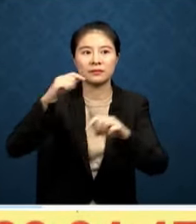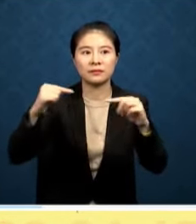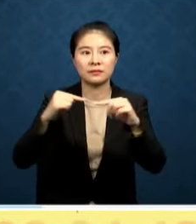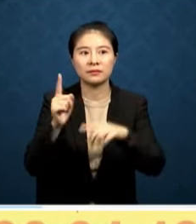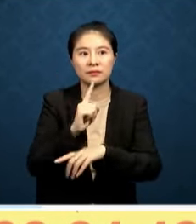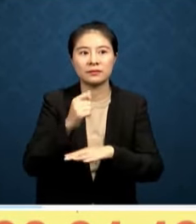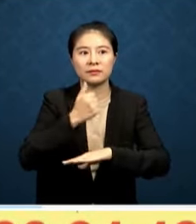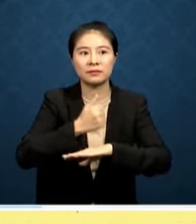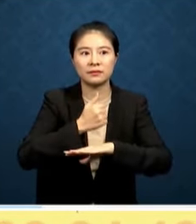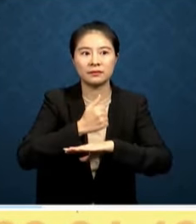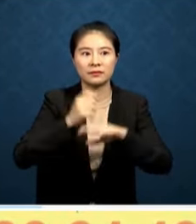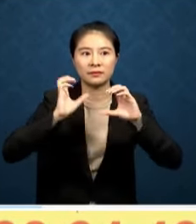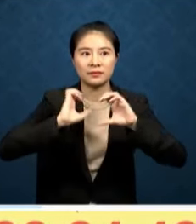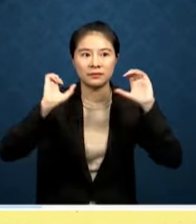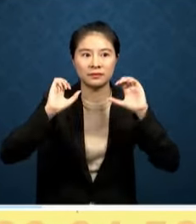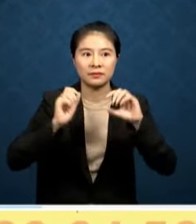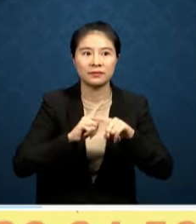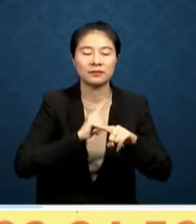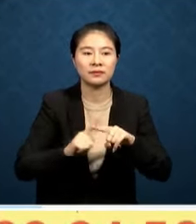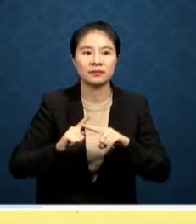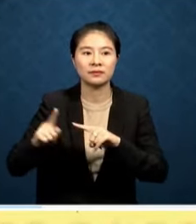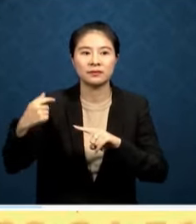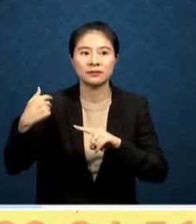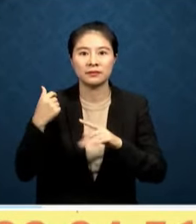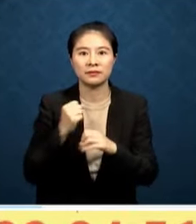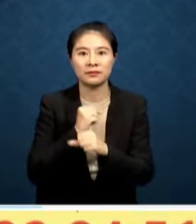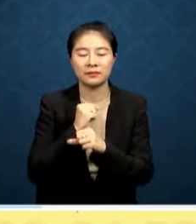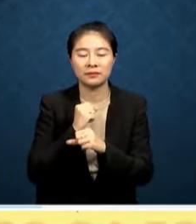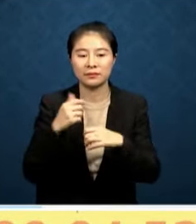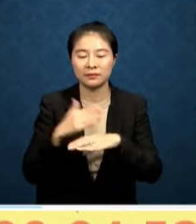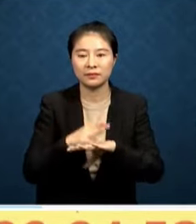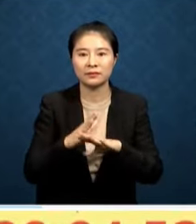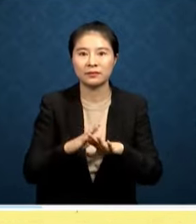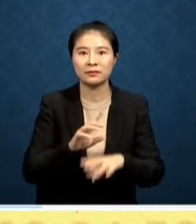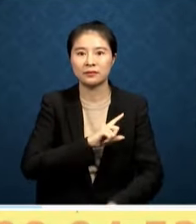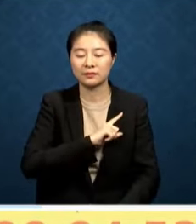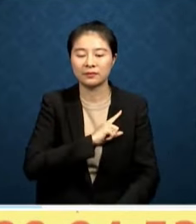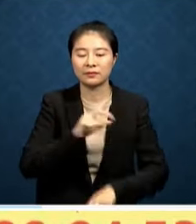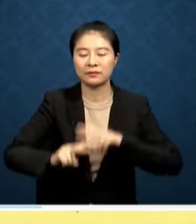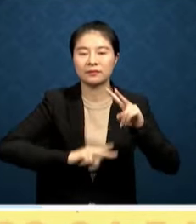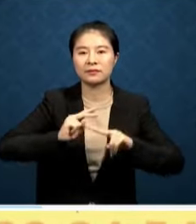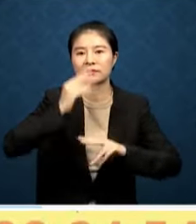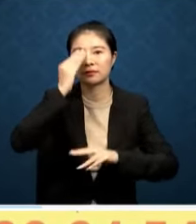ผู้ว่าราชการจังหวัดทุกๆจังหวัดได้เข้ามาทำหน้าที่อย่างเต็มรูปแบบ